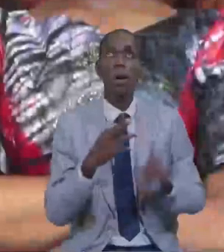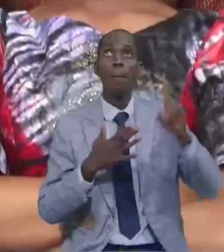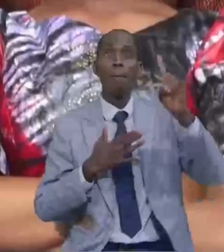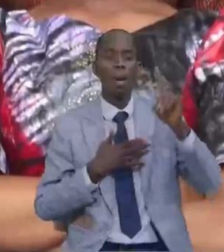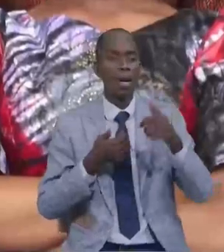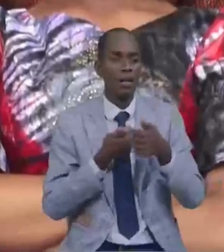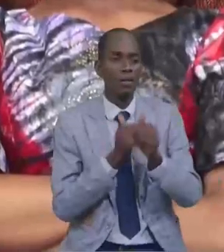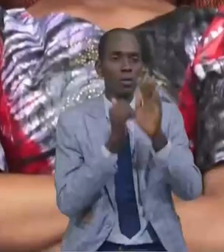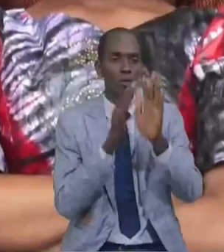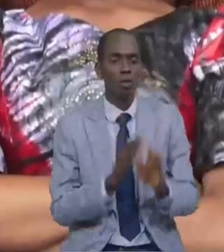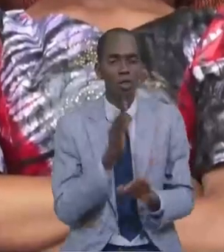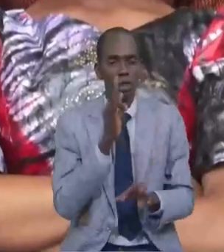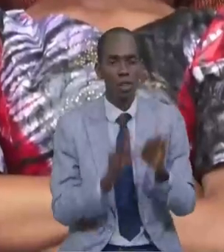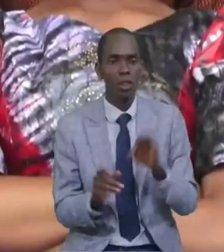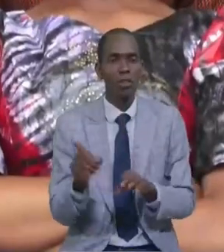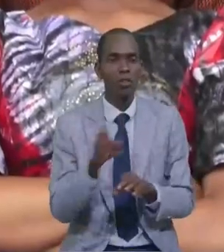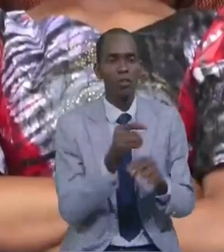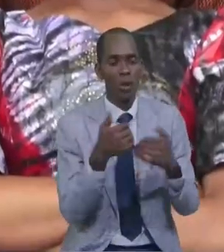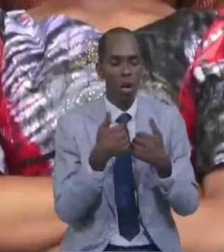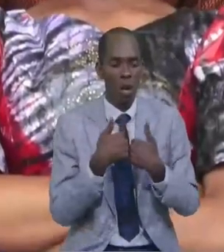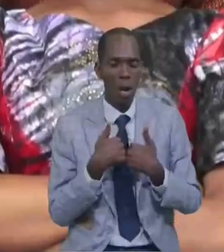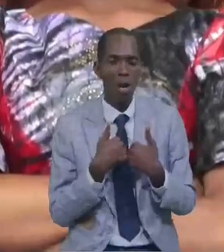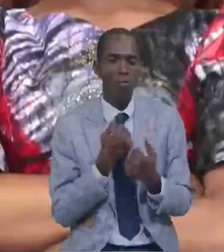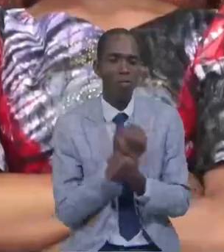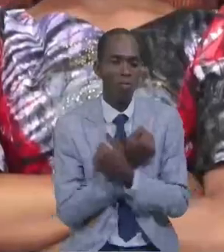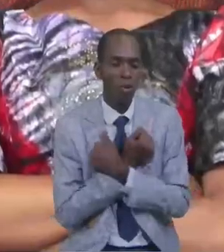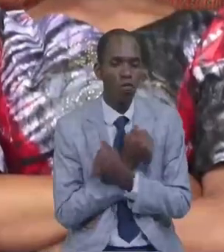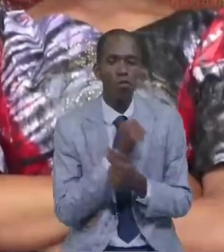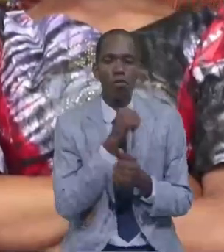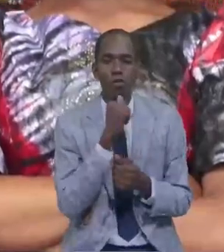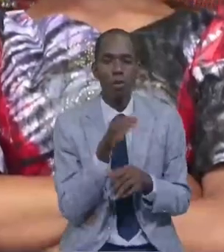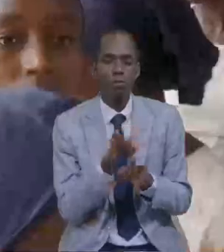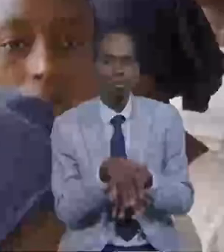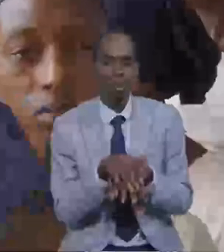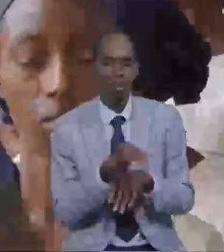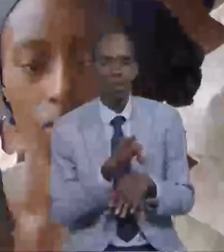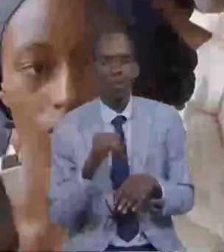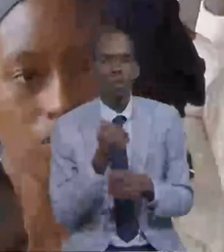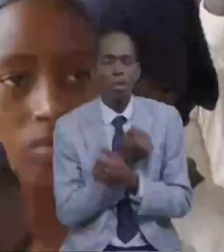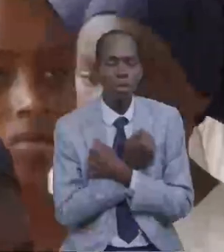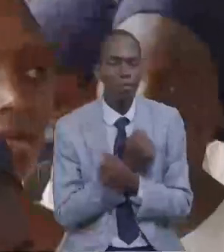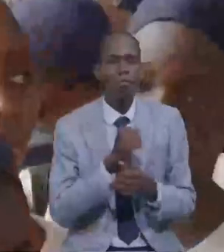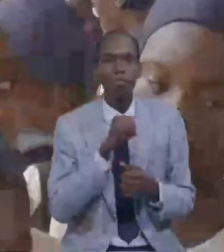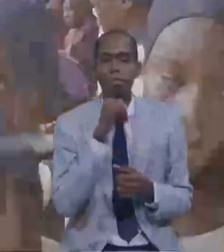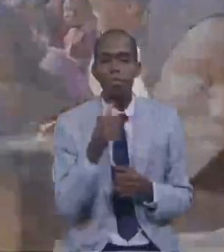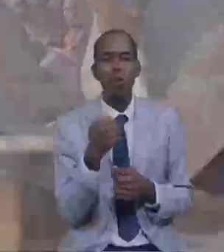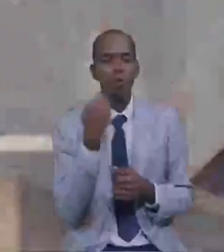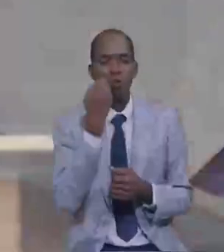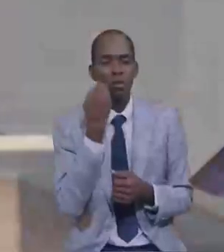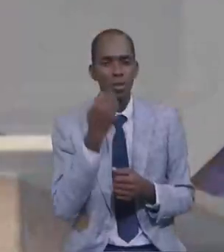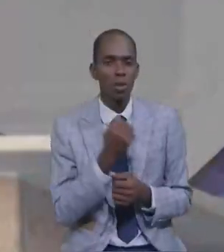n'est pas l'amour sensuel, ce n'est pas l'amour sensuel. L'amour de Christ, l'amour